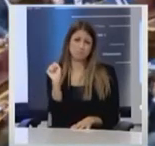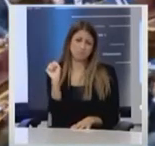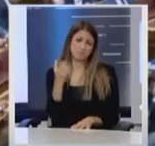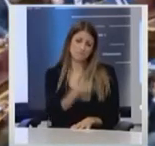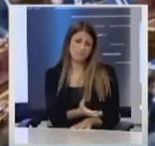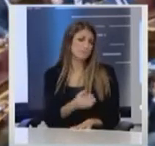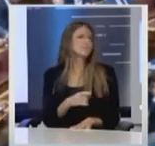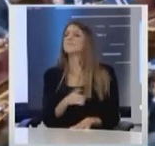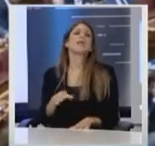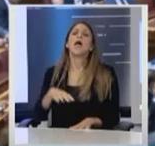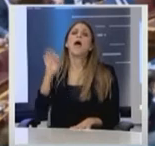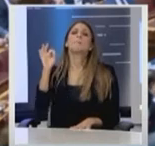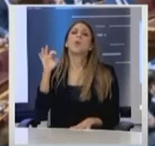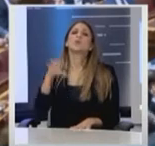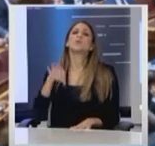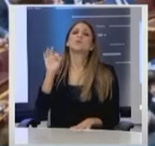Αυτή η επιλογή του,